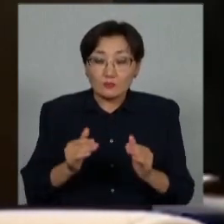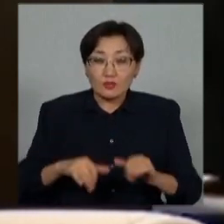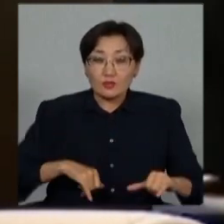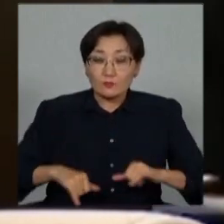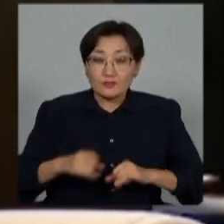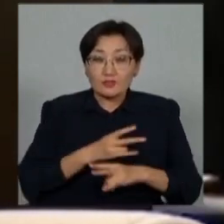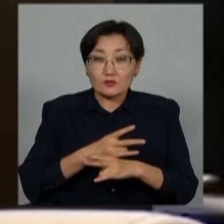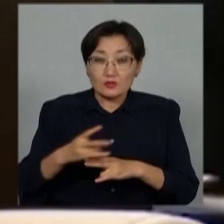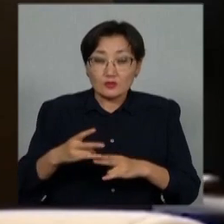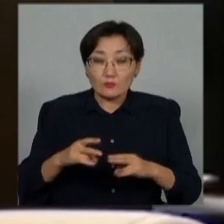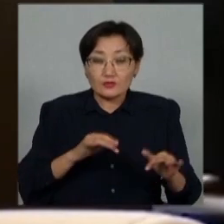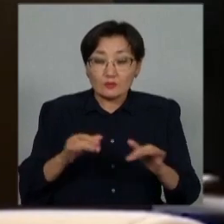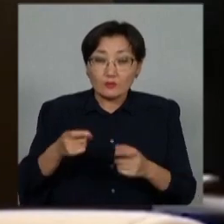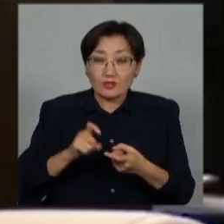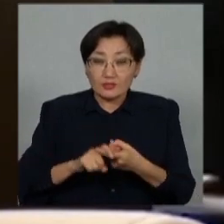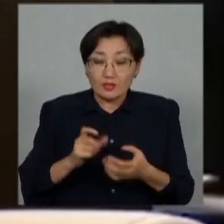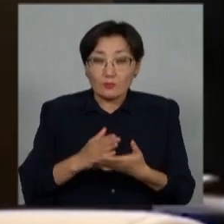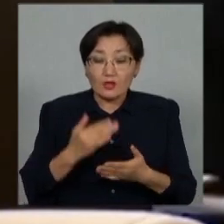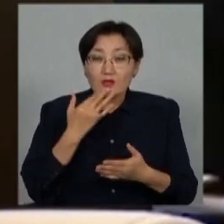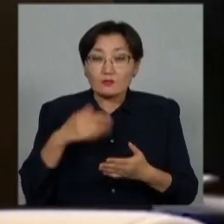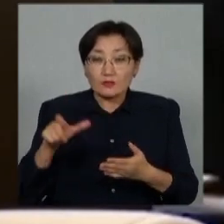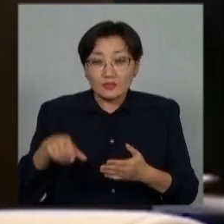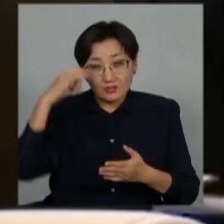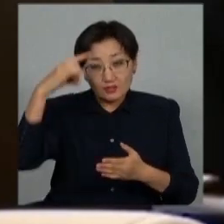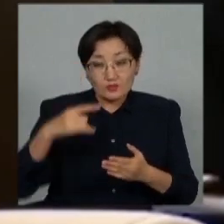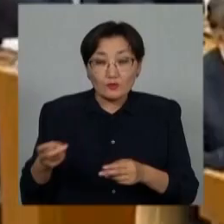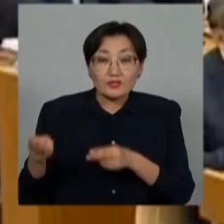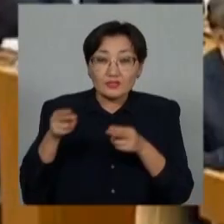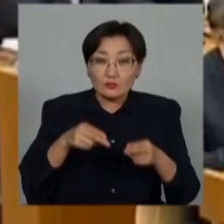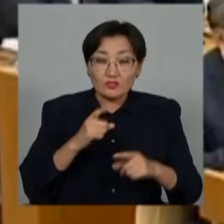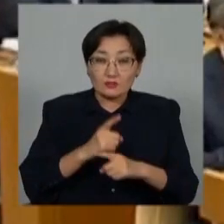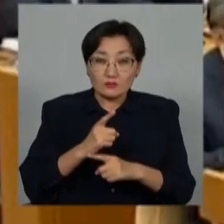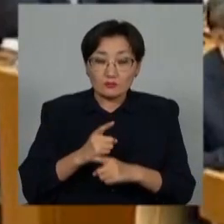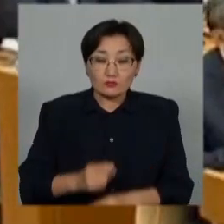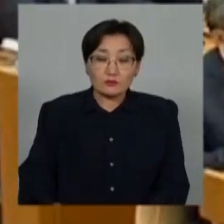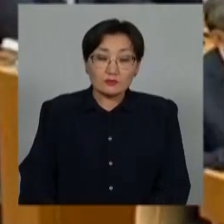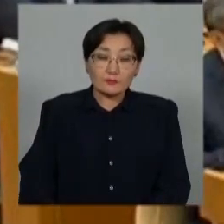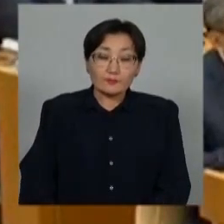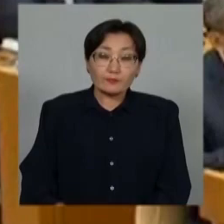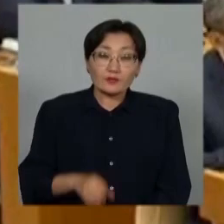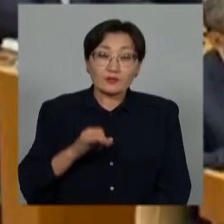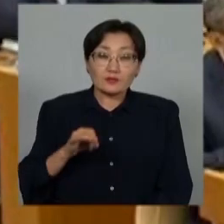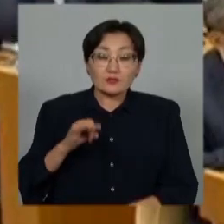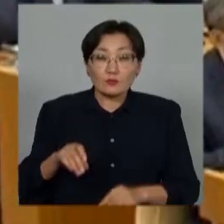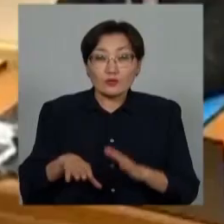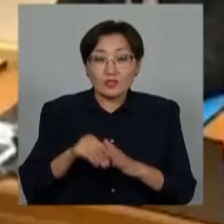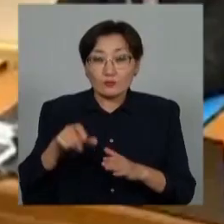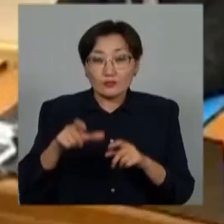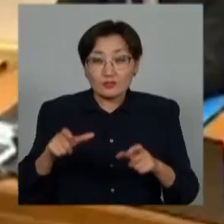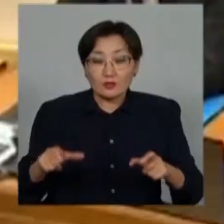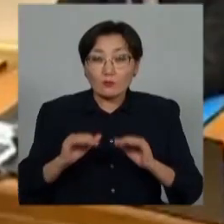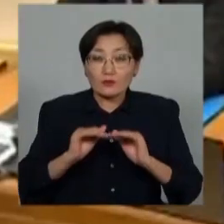экстремистік немесе террористік әрекетке қатысы бар шетелдіктерге елімізге келуіне тыйым салу. Сонымен қатар мәжіліс